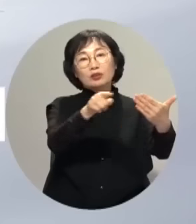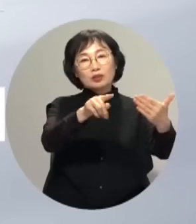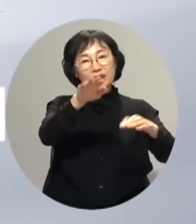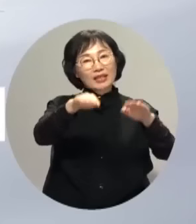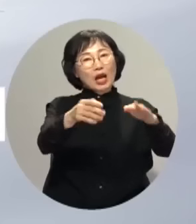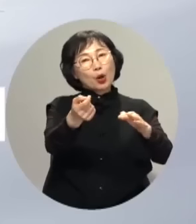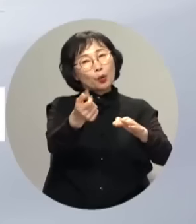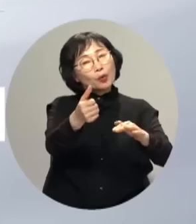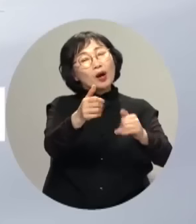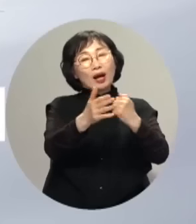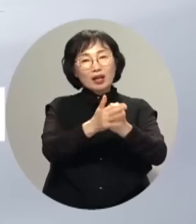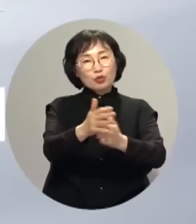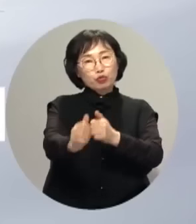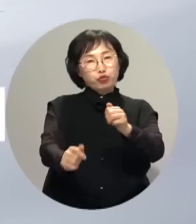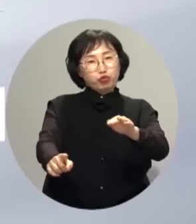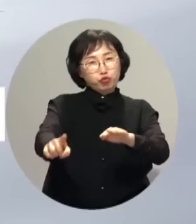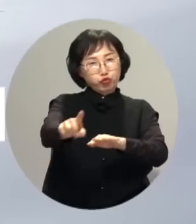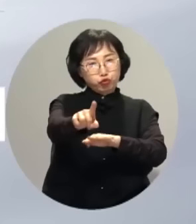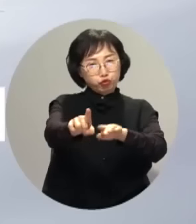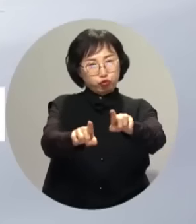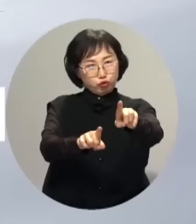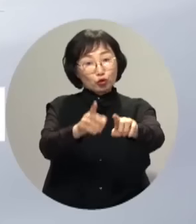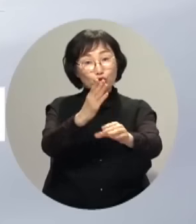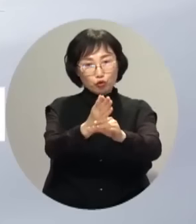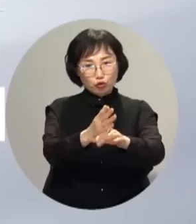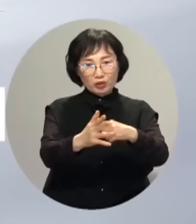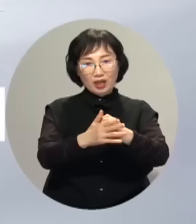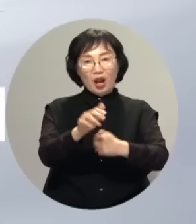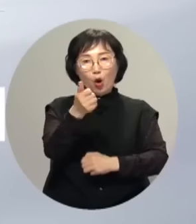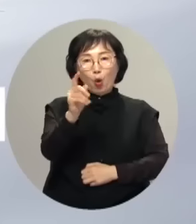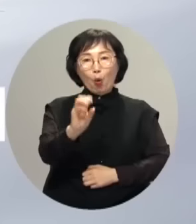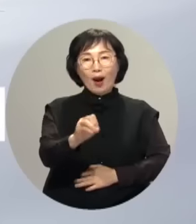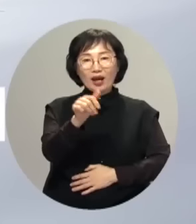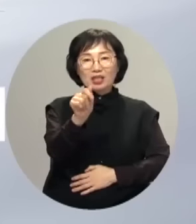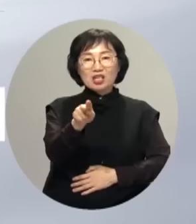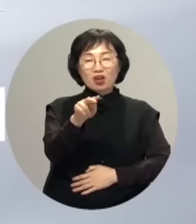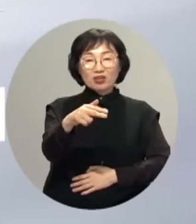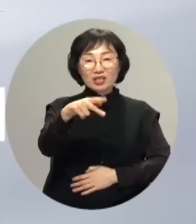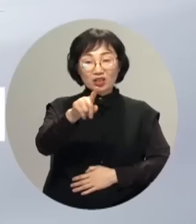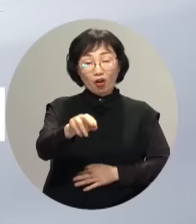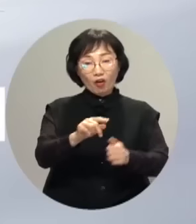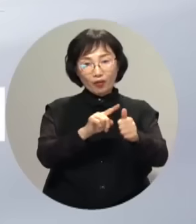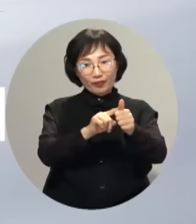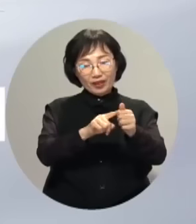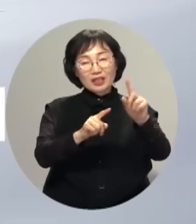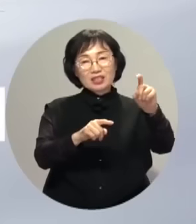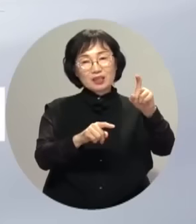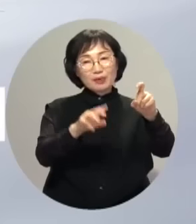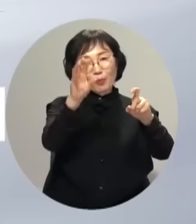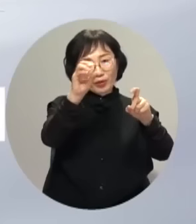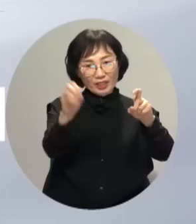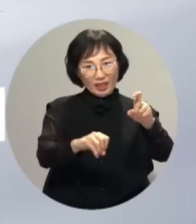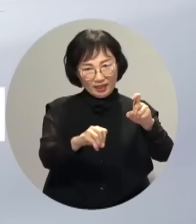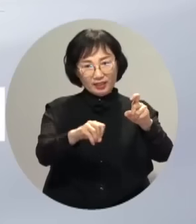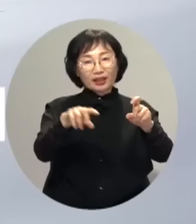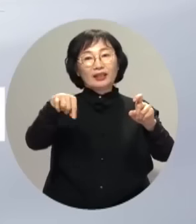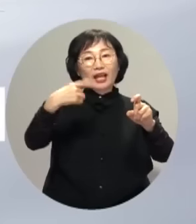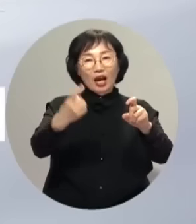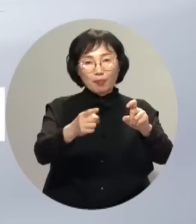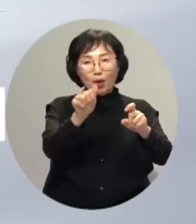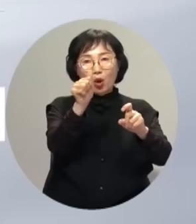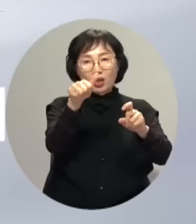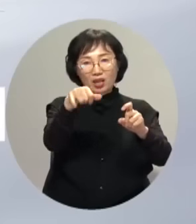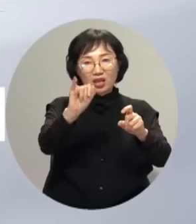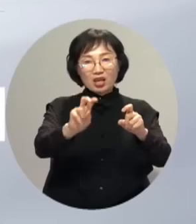내에서 선두권을 형성하고 있습니다 민주당 황현선 전청와대 선임 행정 11% 뒤를이었고